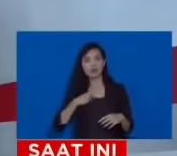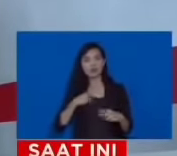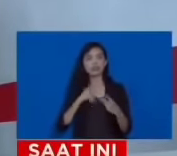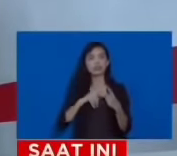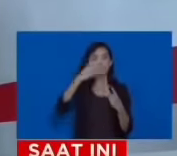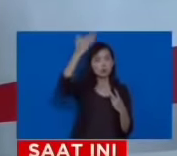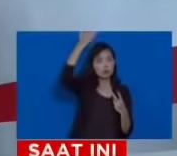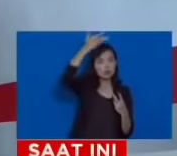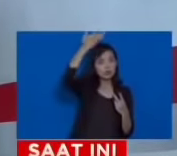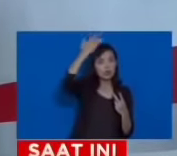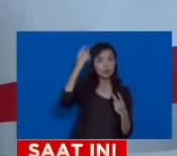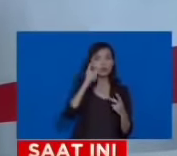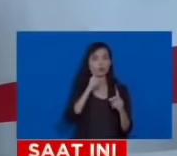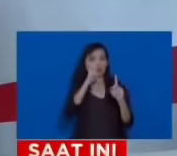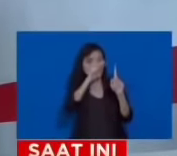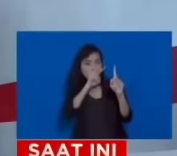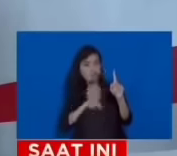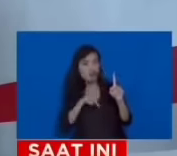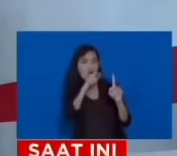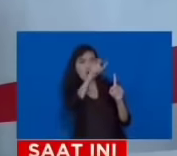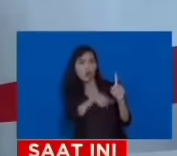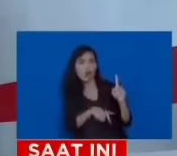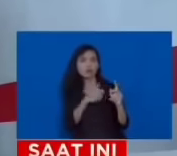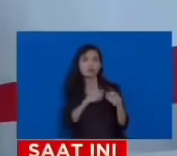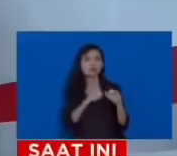rangka menegakkan diagnosa COVID-19.